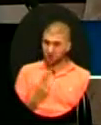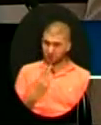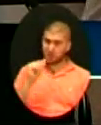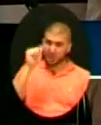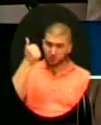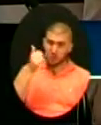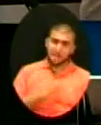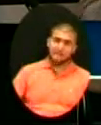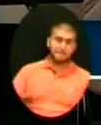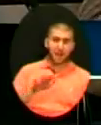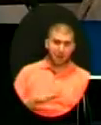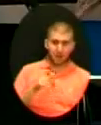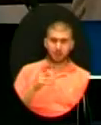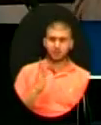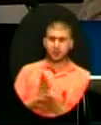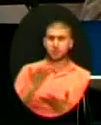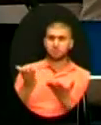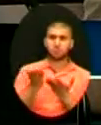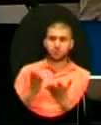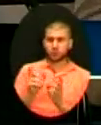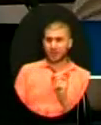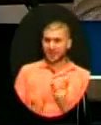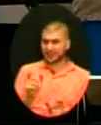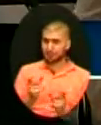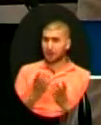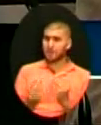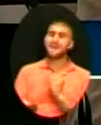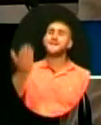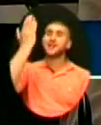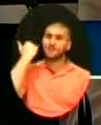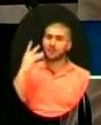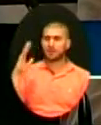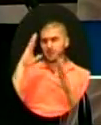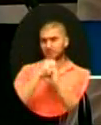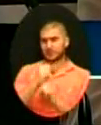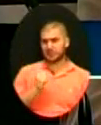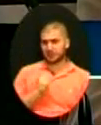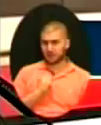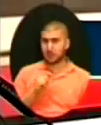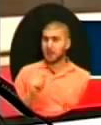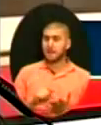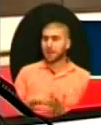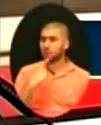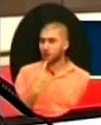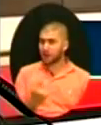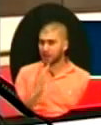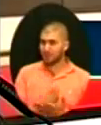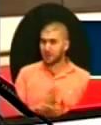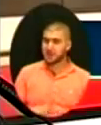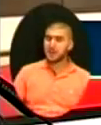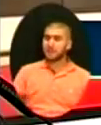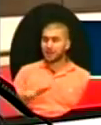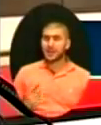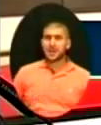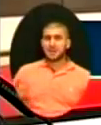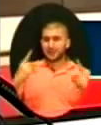קודם כל מערכת שבאה לשרת האזרחים הרבה לפני מאשר התפיסה הצבאית. אז כיוון שאמרת שמערכת כזאת